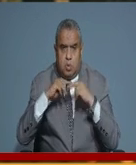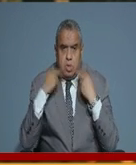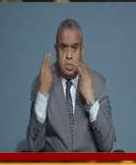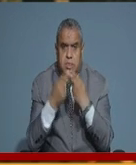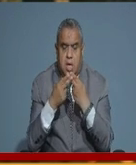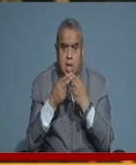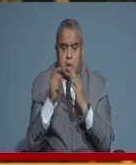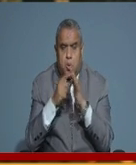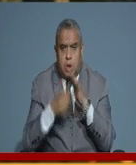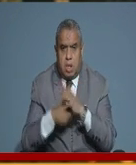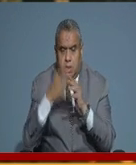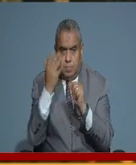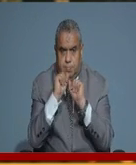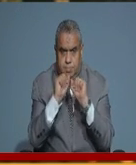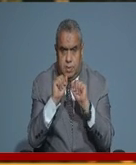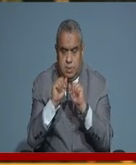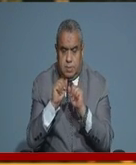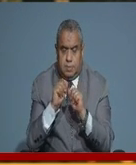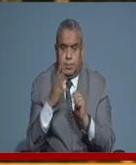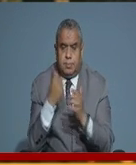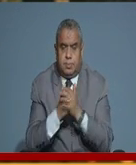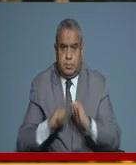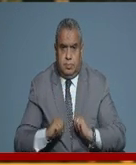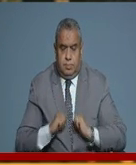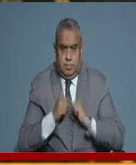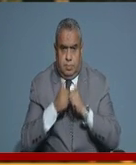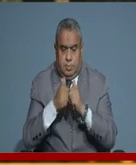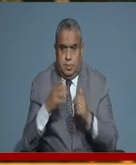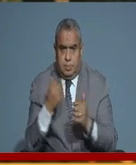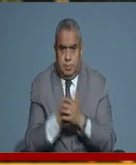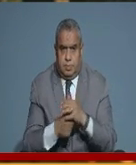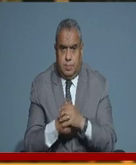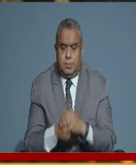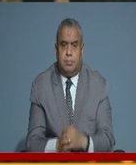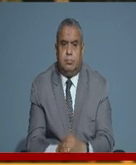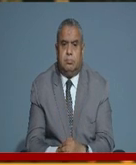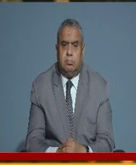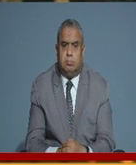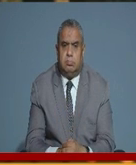وأن نتوجه نحو